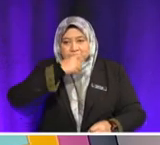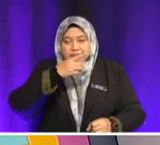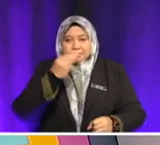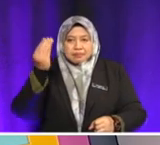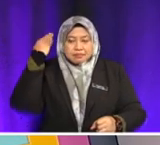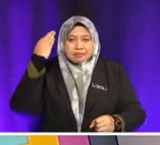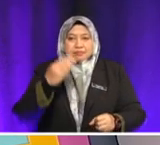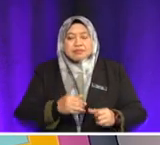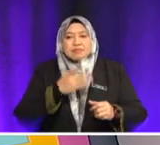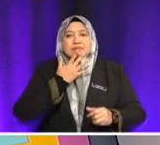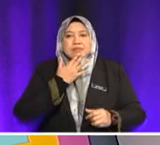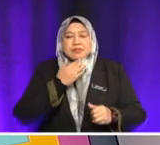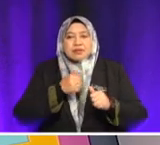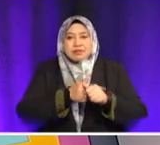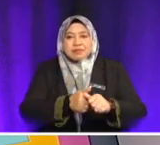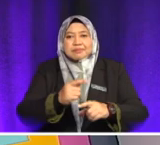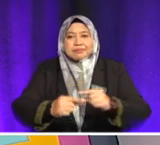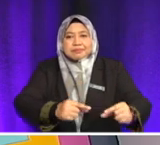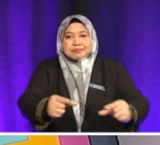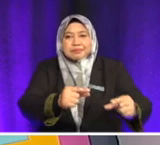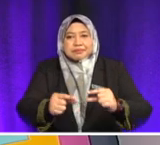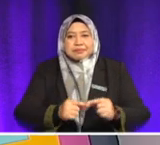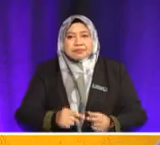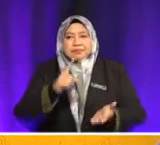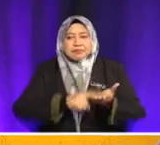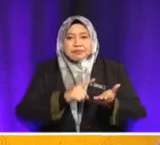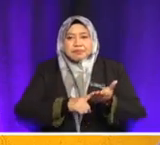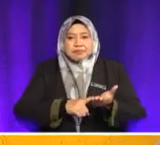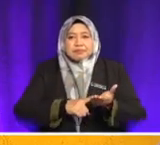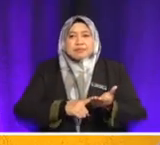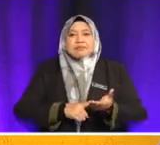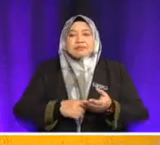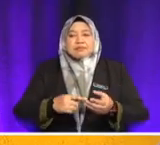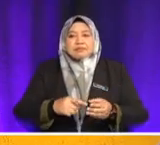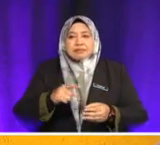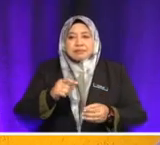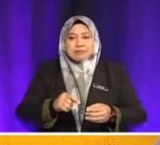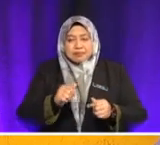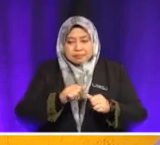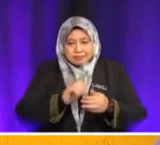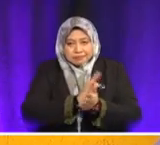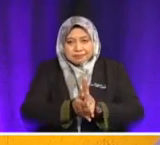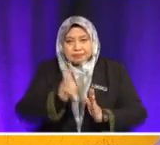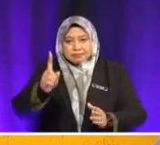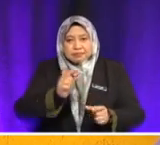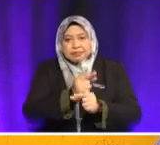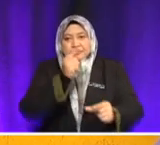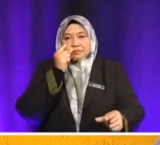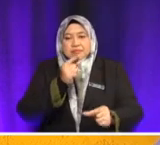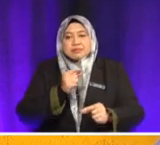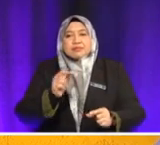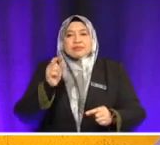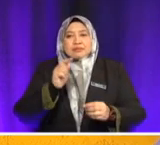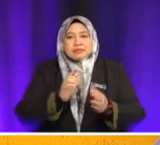ikut ee bergeraklah Cikgu Iya dia bergerak Jadikan Dia satu garis di mana dia akan menjadi satu